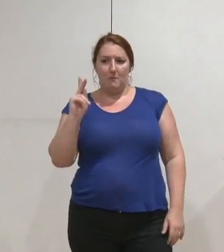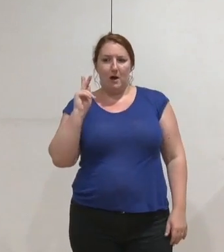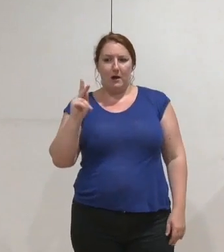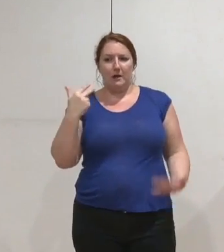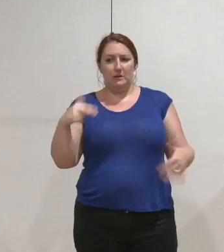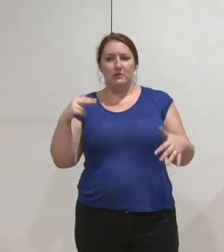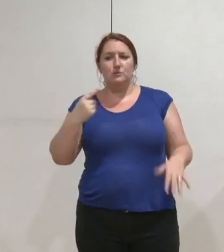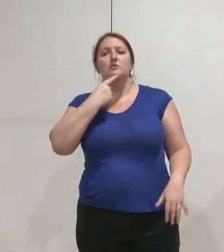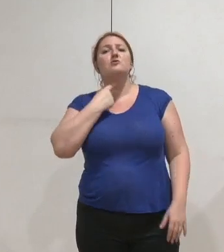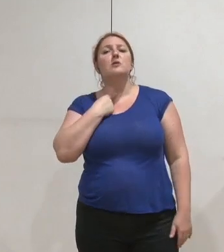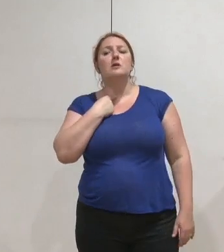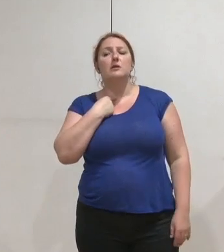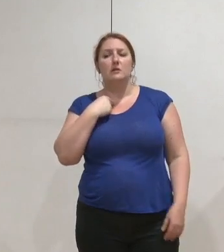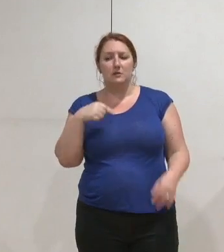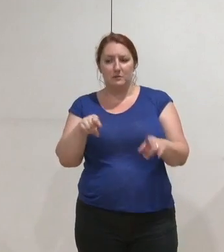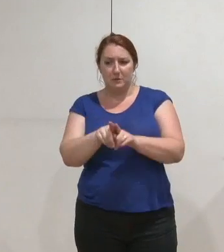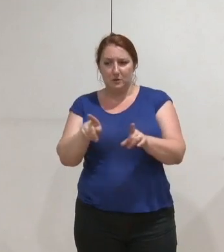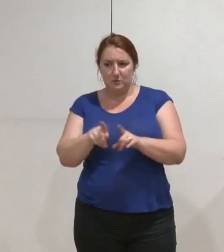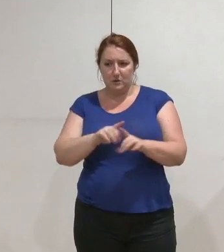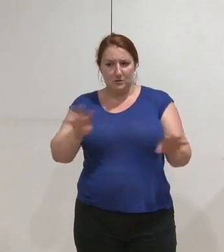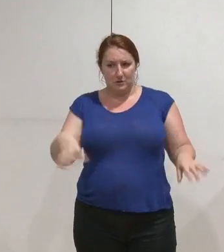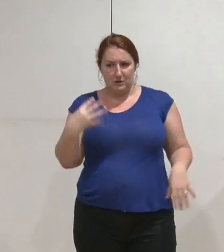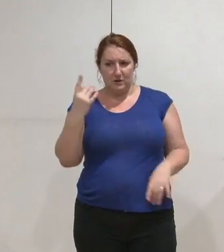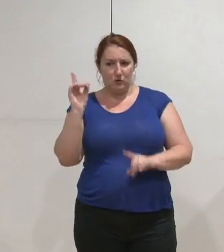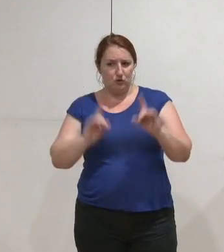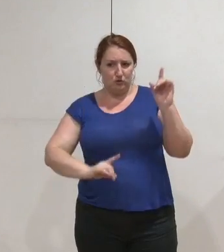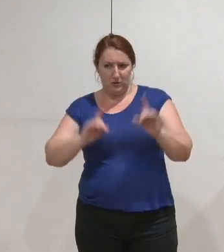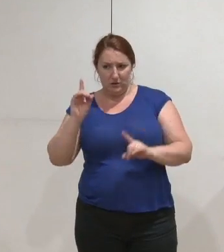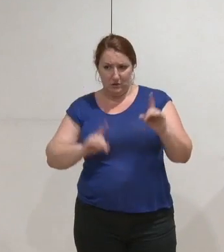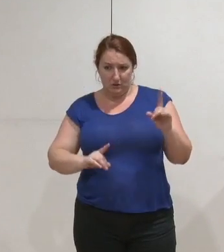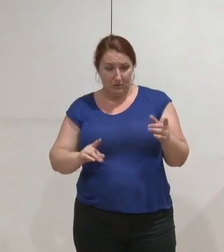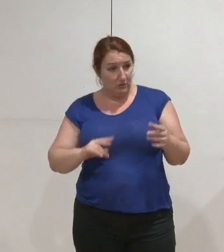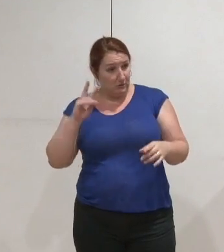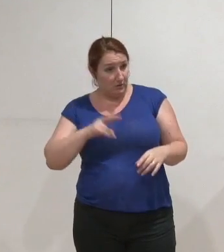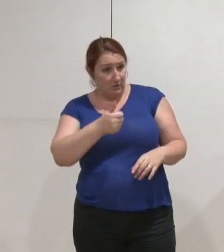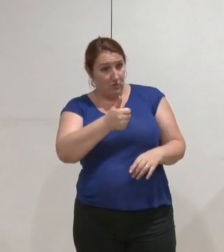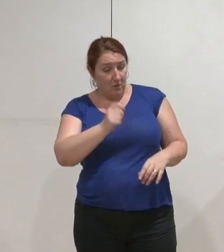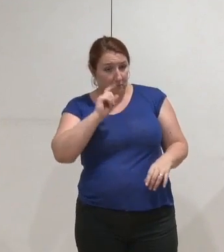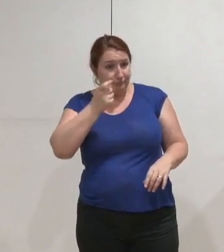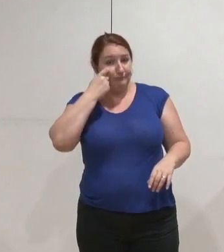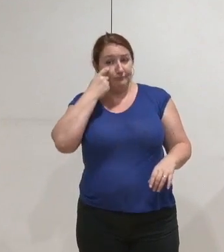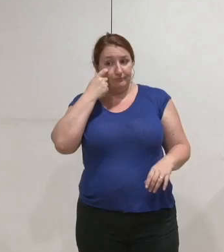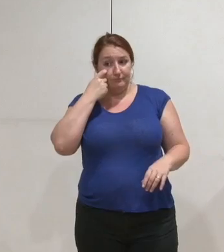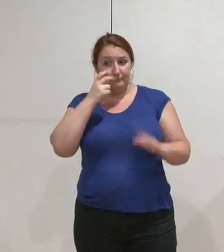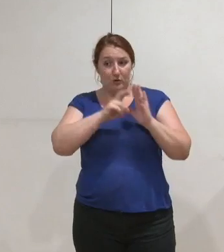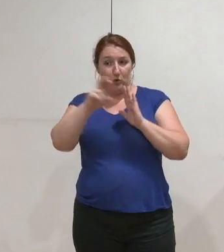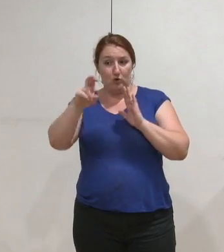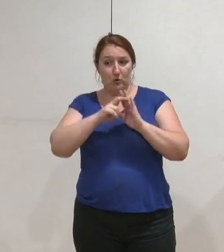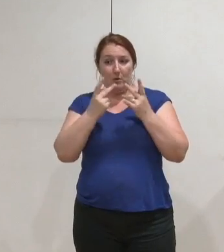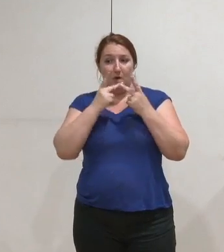18 juin J suis allé aussi pour le 14 juillet vous n'êtes pas sans savoir que Grenoble est ville compagnon de la